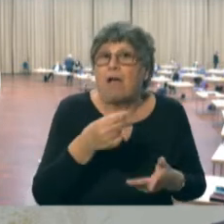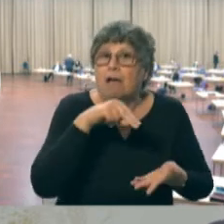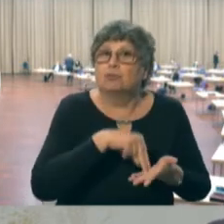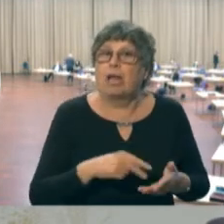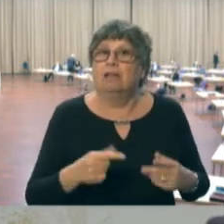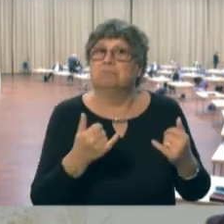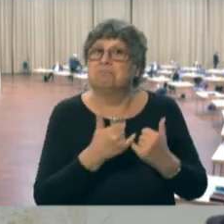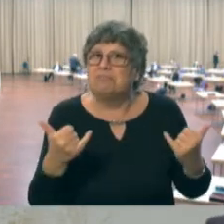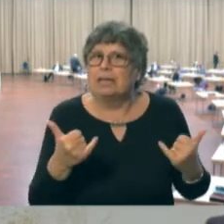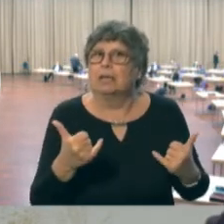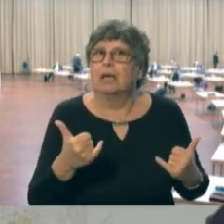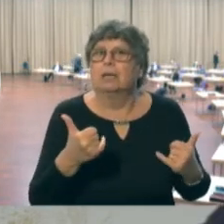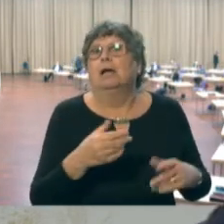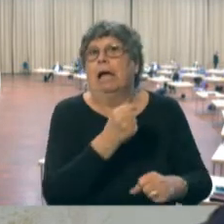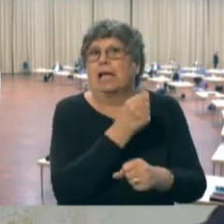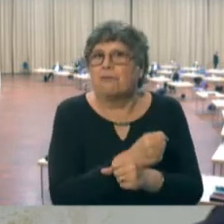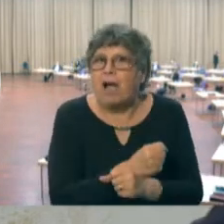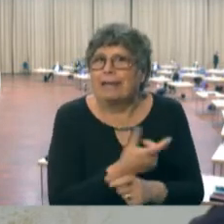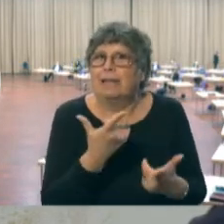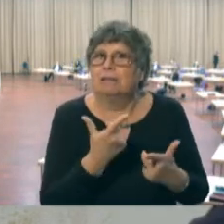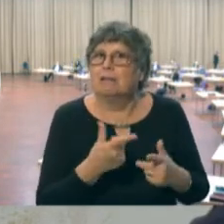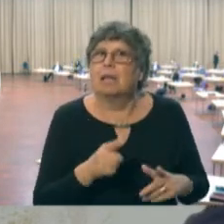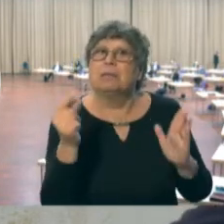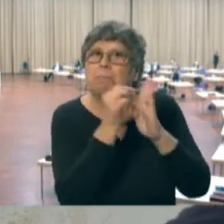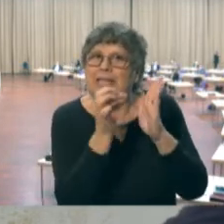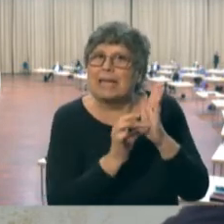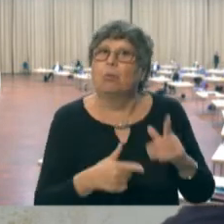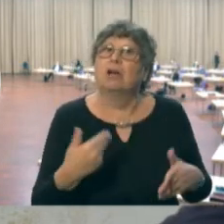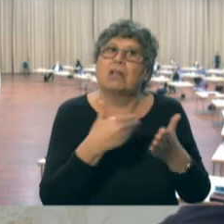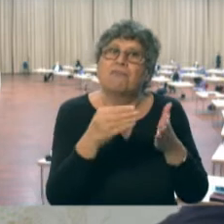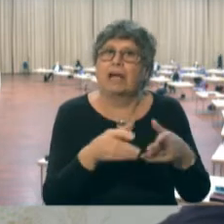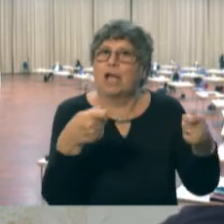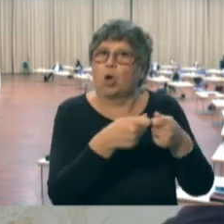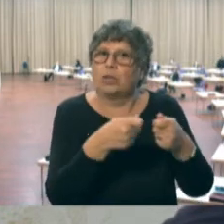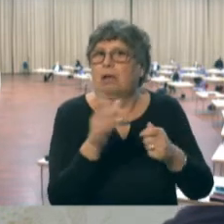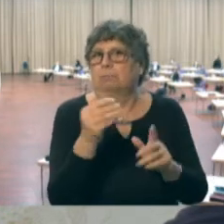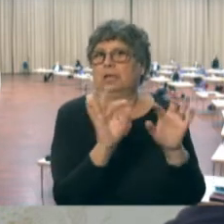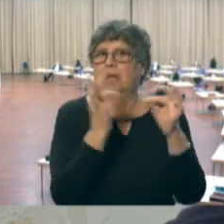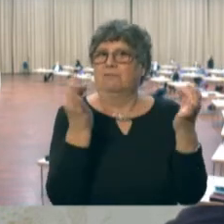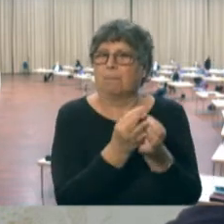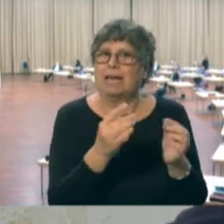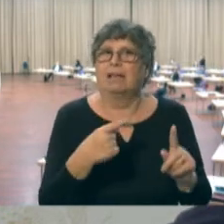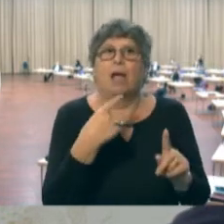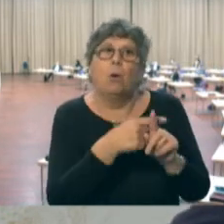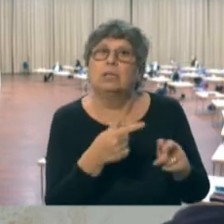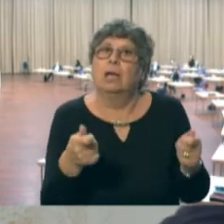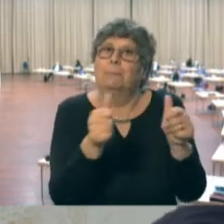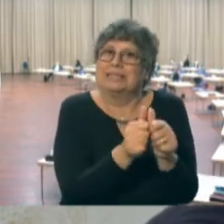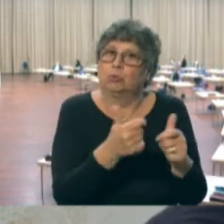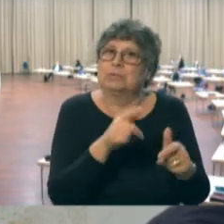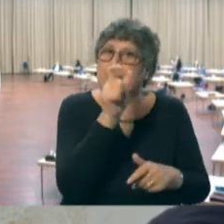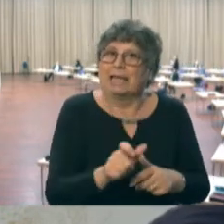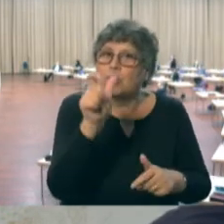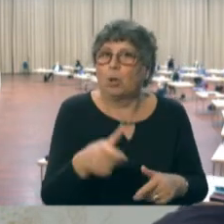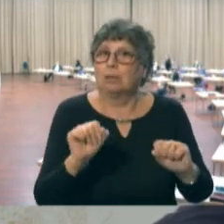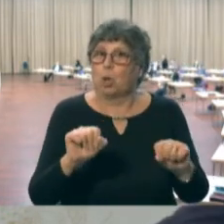Gefangenen auch unter den aktuellen risikobehafteten Bedingungen weiterhin Kontakt mit ihren Angehörigen und ihren Bezugspersonen ermöglicht werden